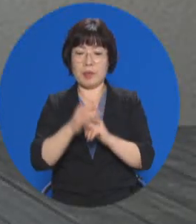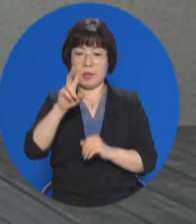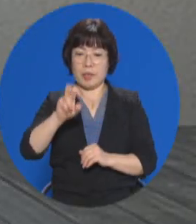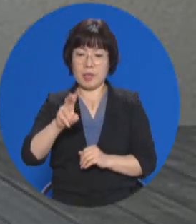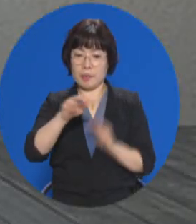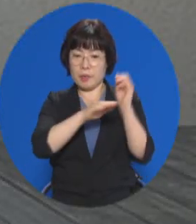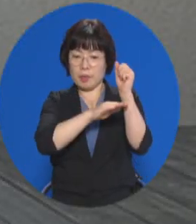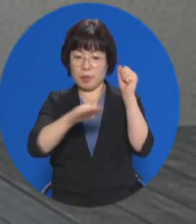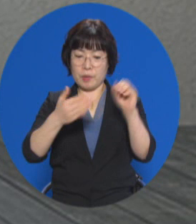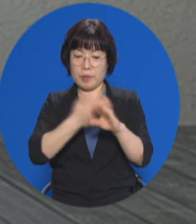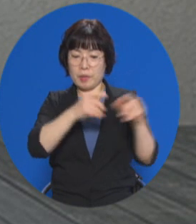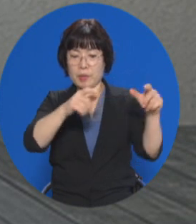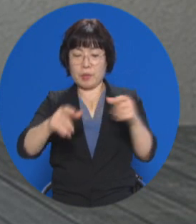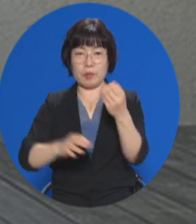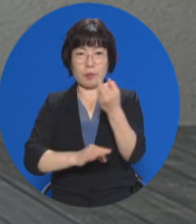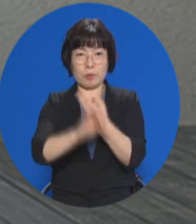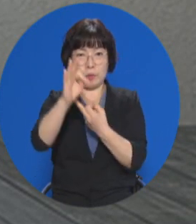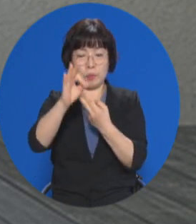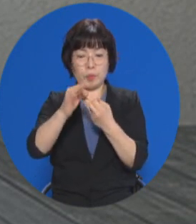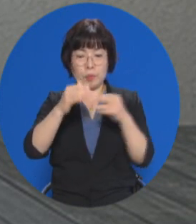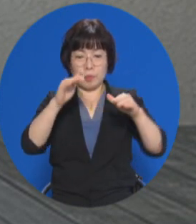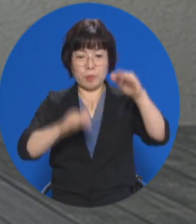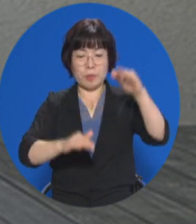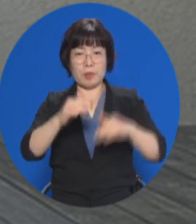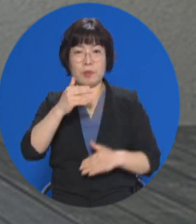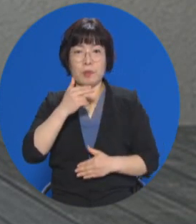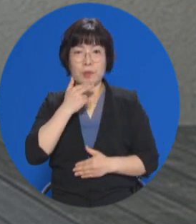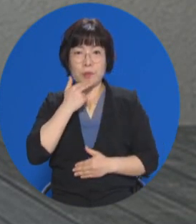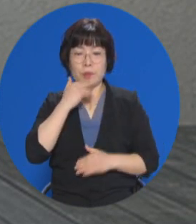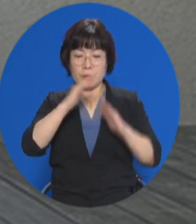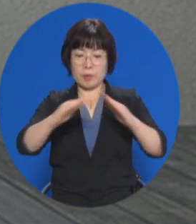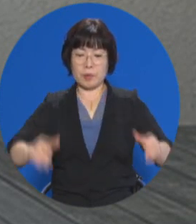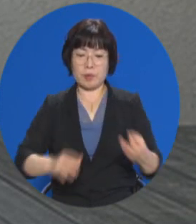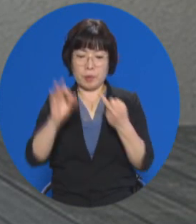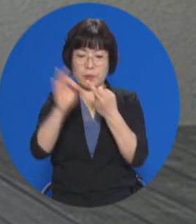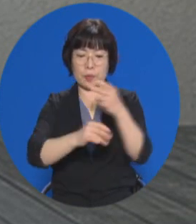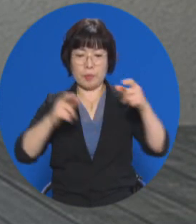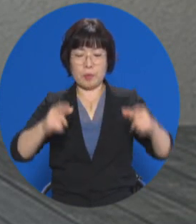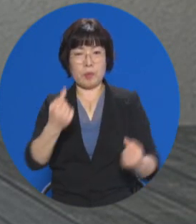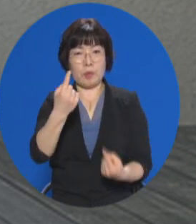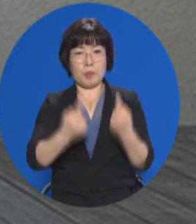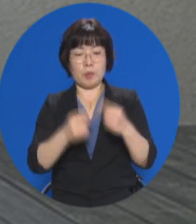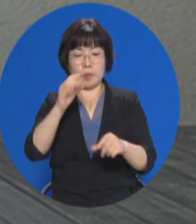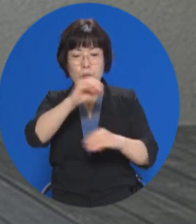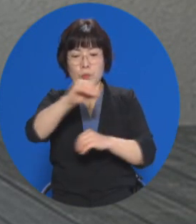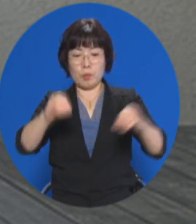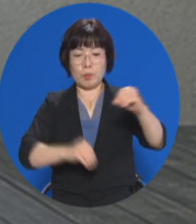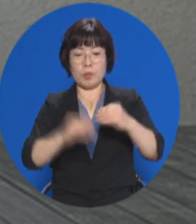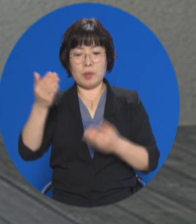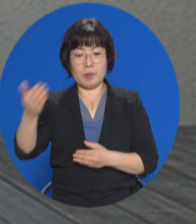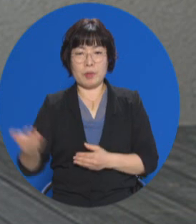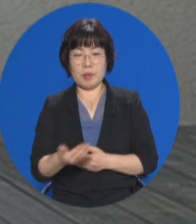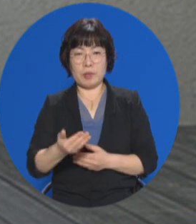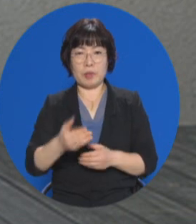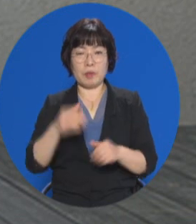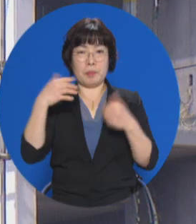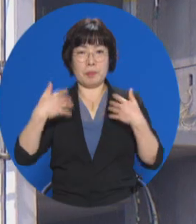기준은 다른 동부권 시군과 차이가 없으며 전남 서부권 도시보다는 오히려 낮은 수준의